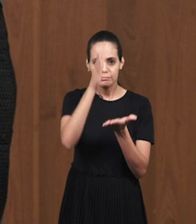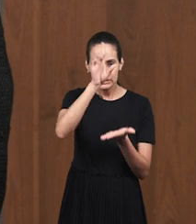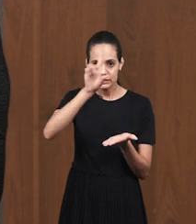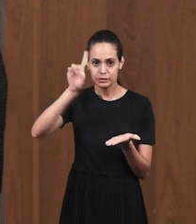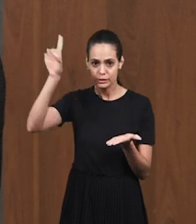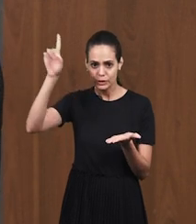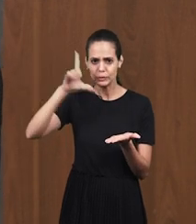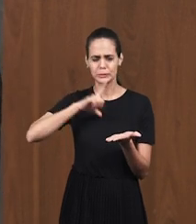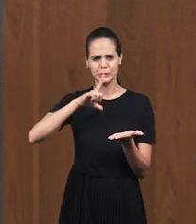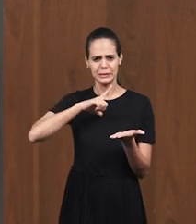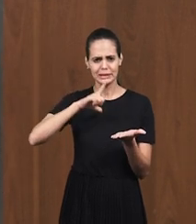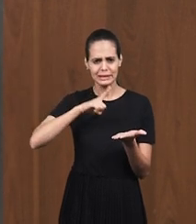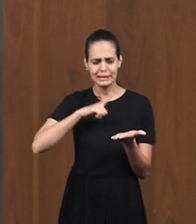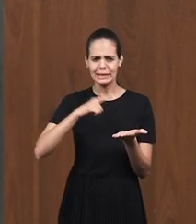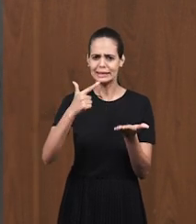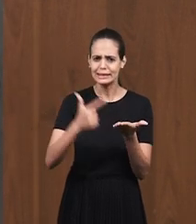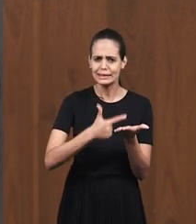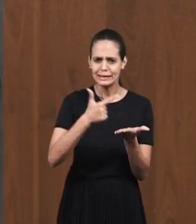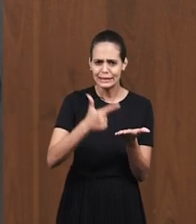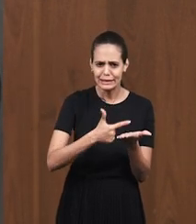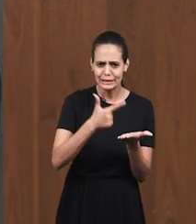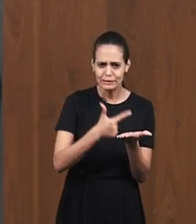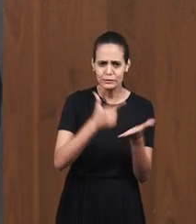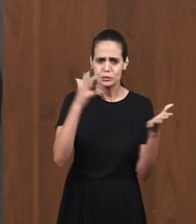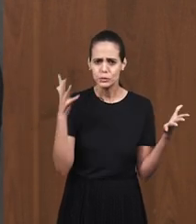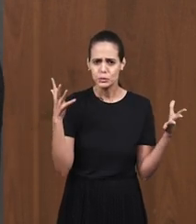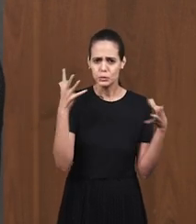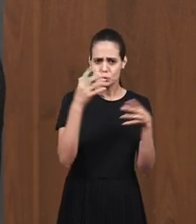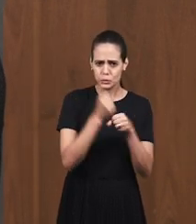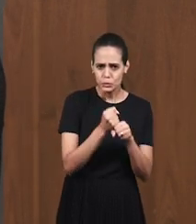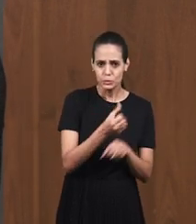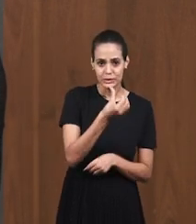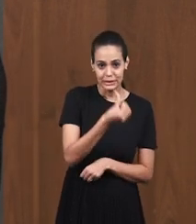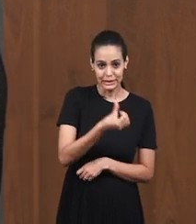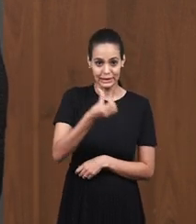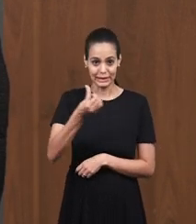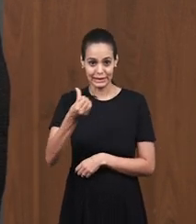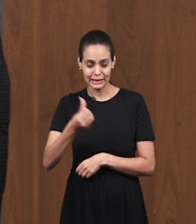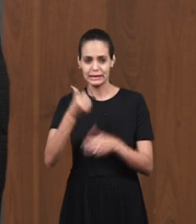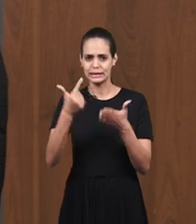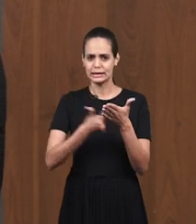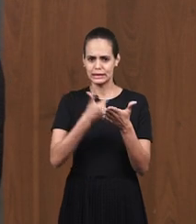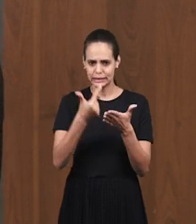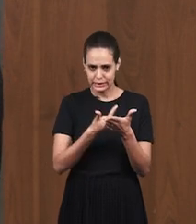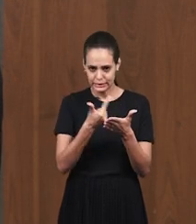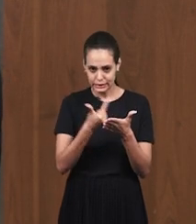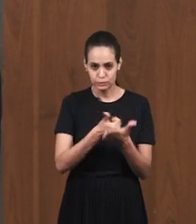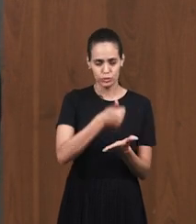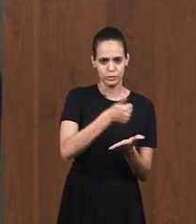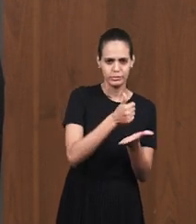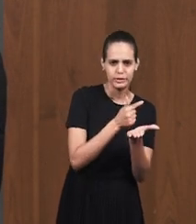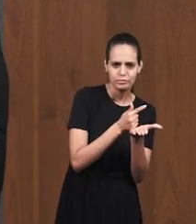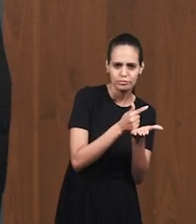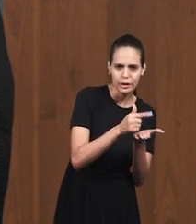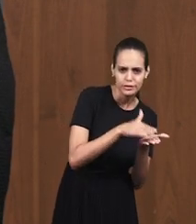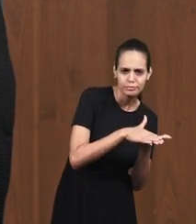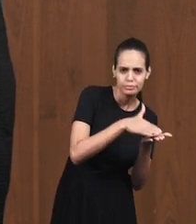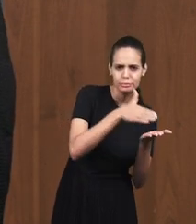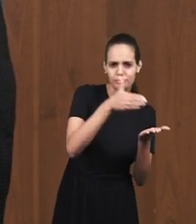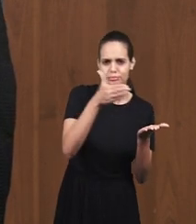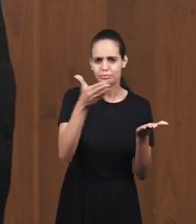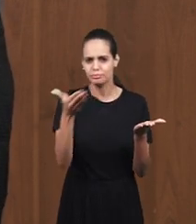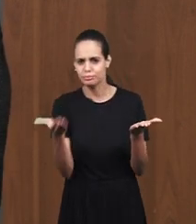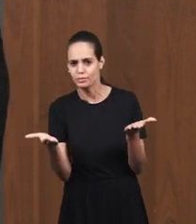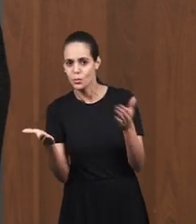Bible. La Bible, elle a plusieurs livres, 66 livres. Le premier s'appelle Genèse,